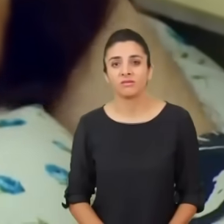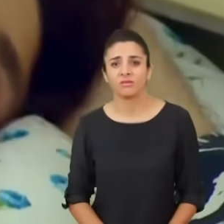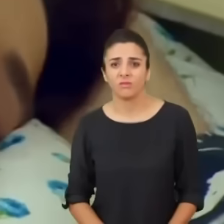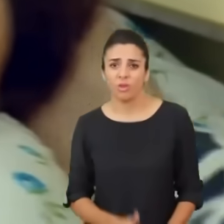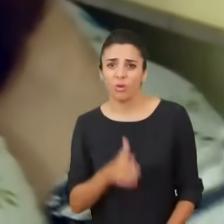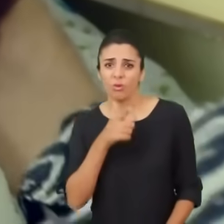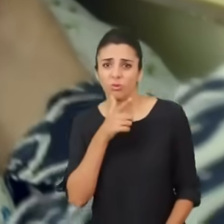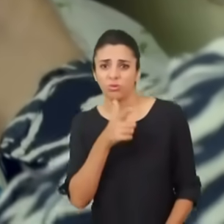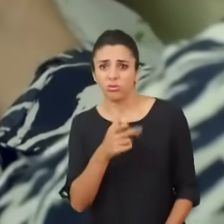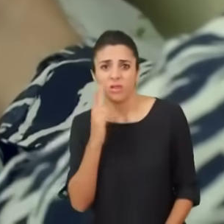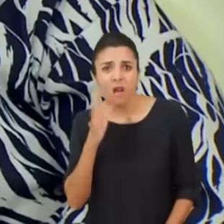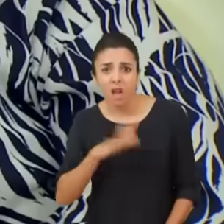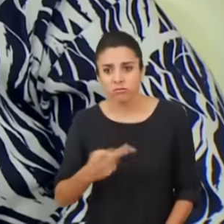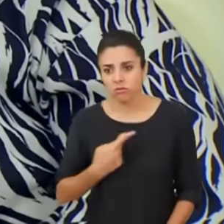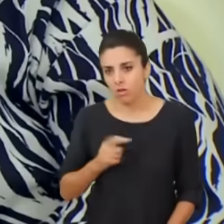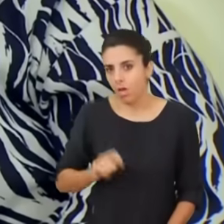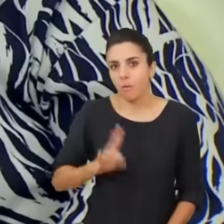Onların hepsini annen yapıyor Rahat.